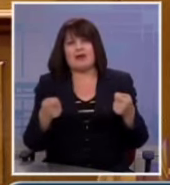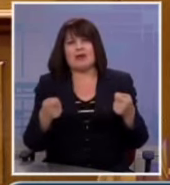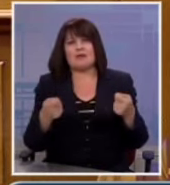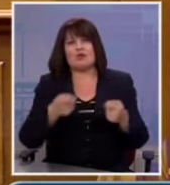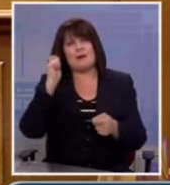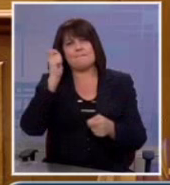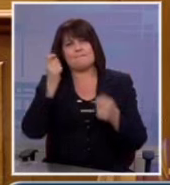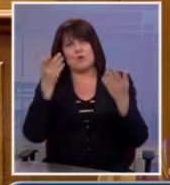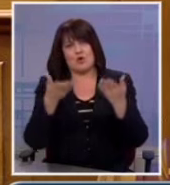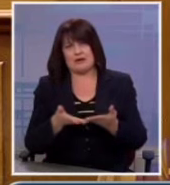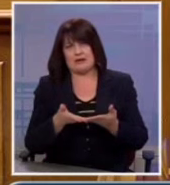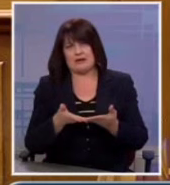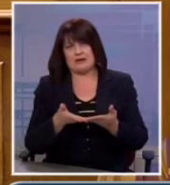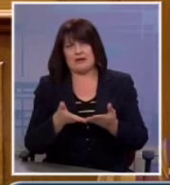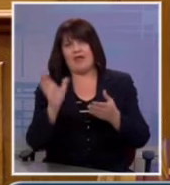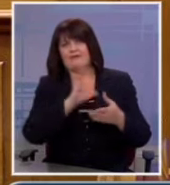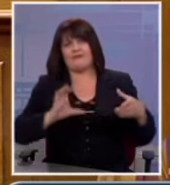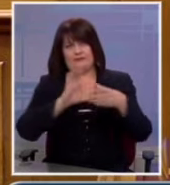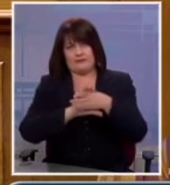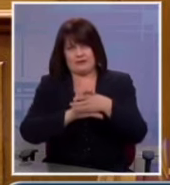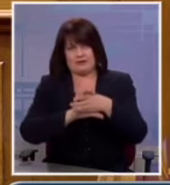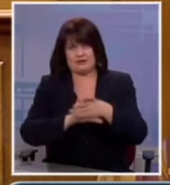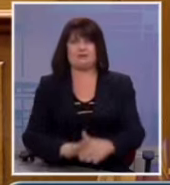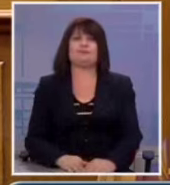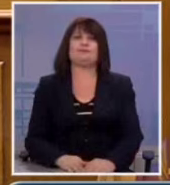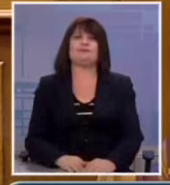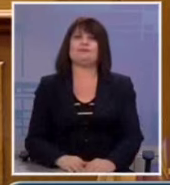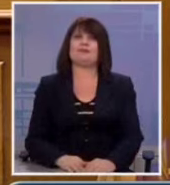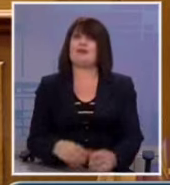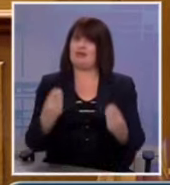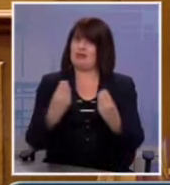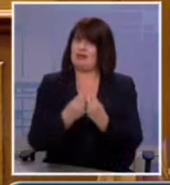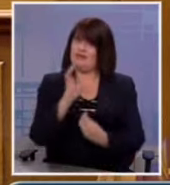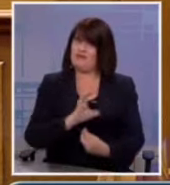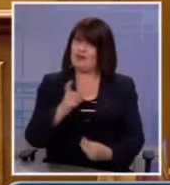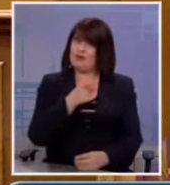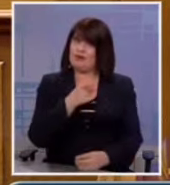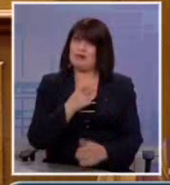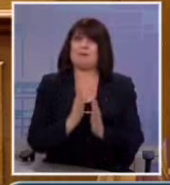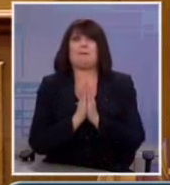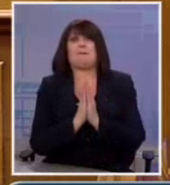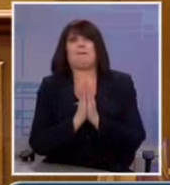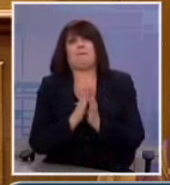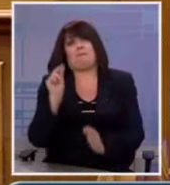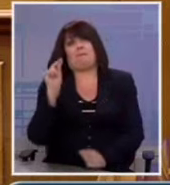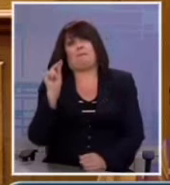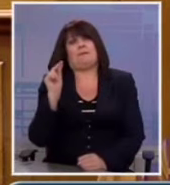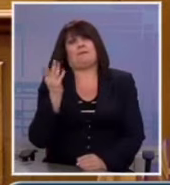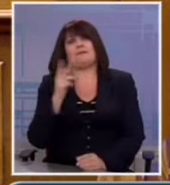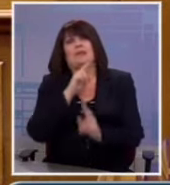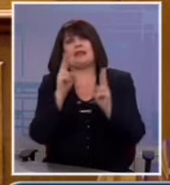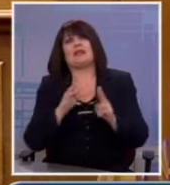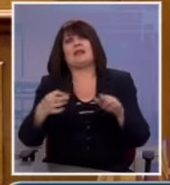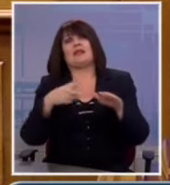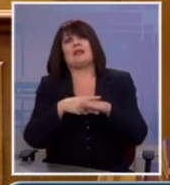ως συμπολιτική ουσία της Ένωσης. Πόσο ευρωπαϊκό είναι να προσευχόμαστε και να ορκιζόμαστε ότι το Διεθνές